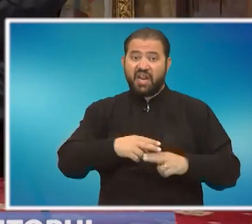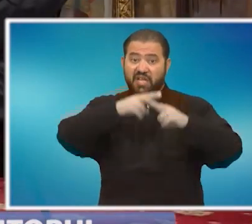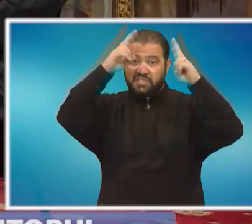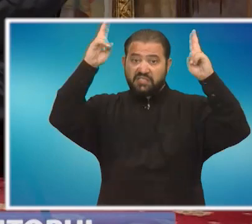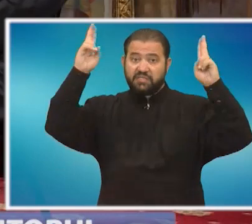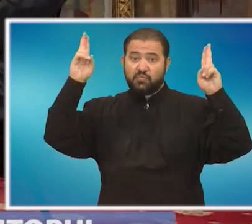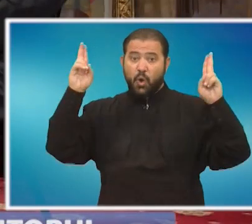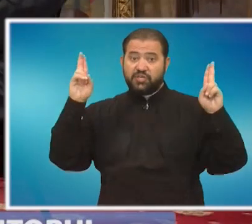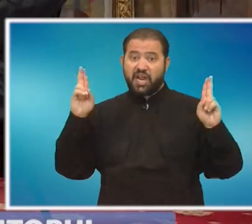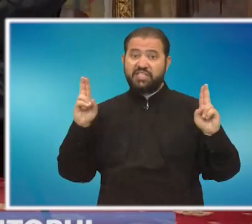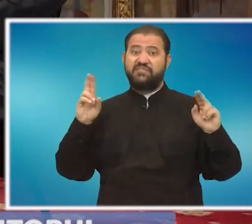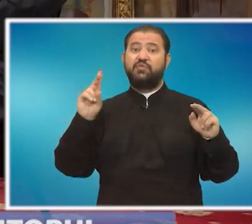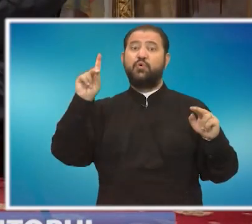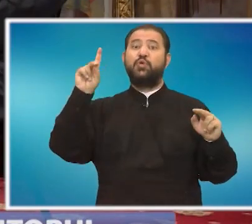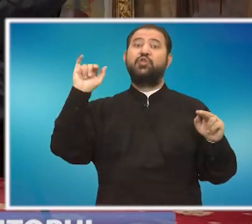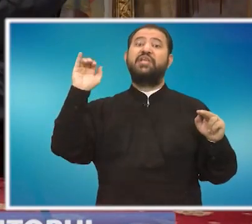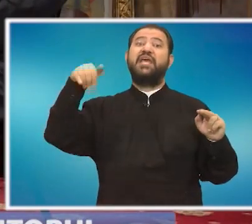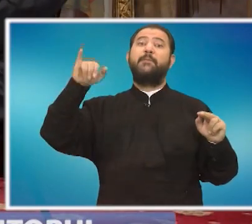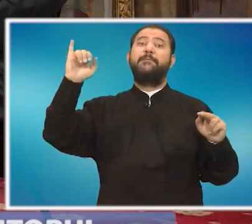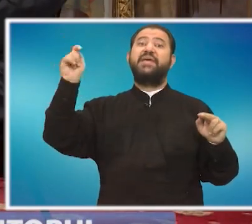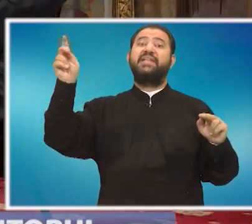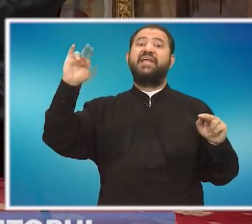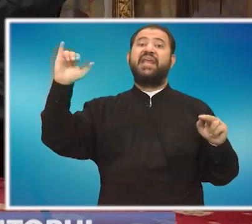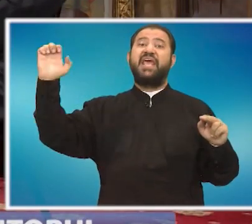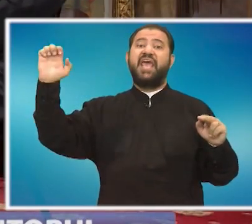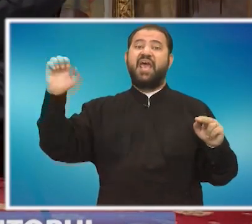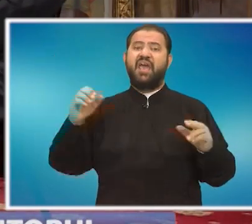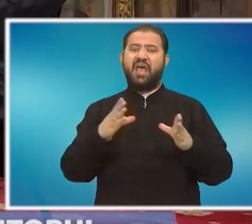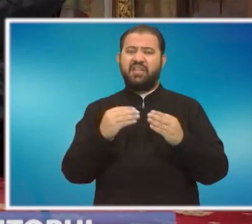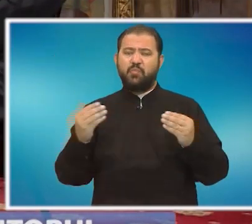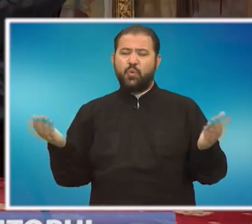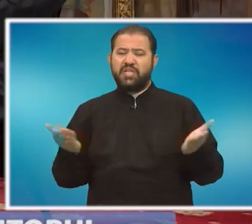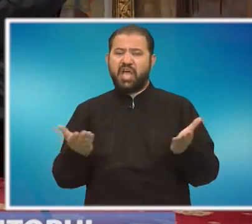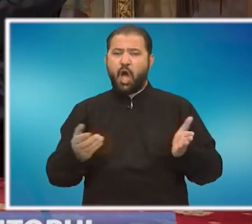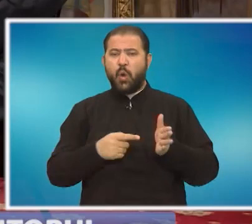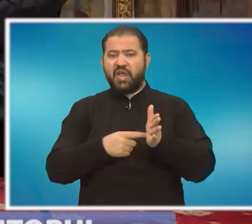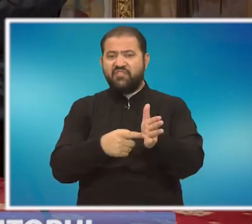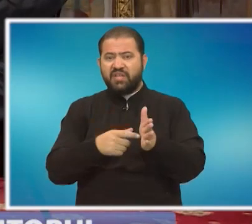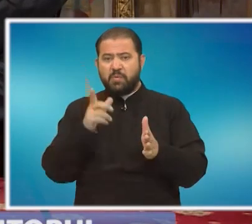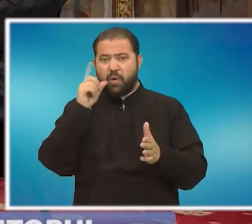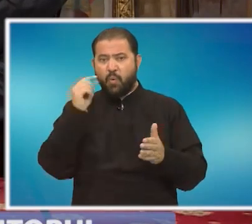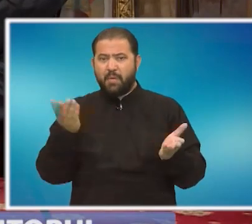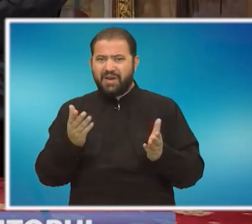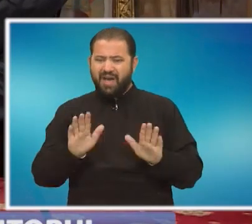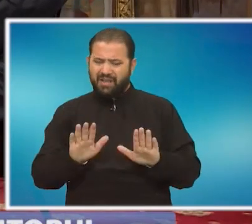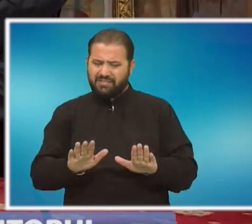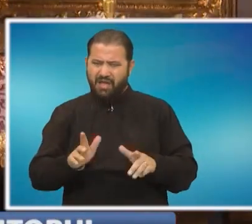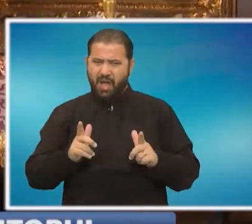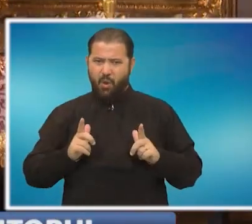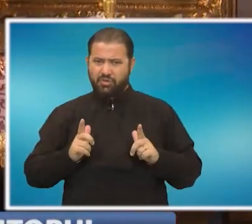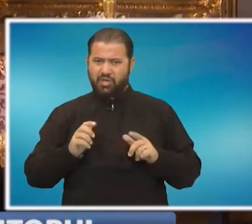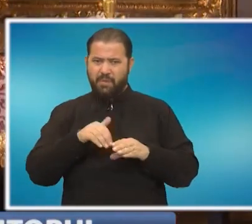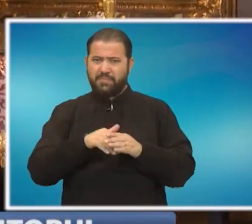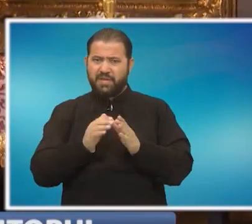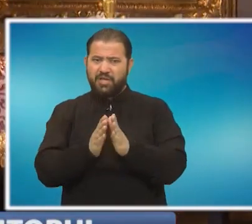Sfântului Dimitrie, în Catedrala Patriarhală. Adeseori vedem oameni care zăbovesc